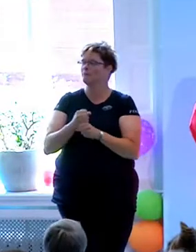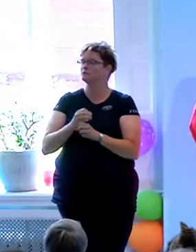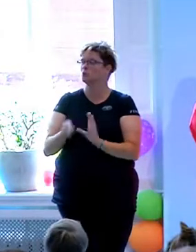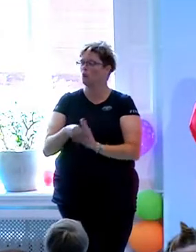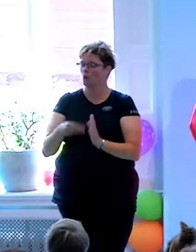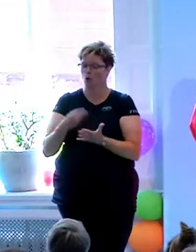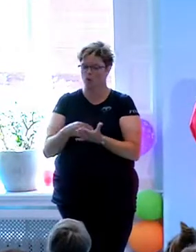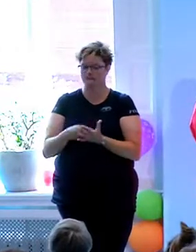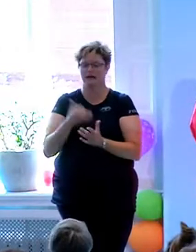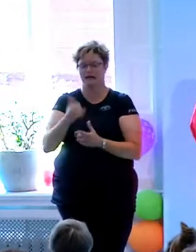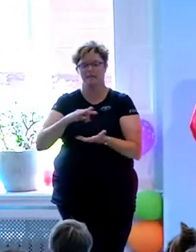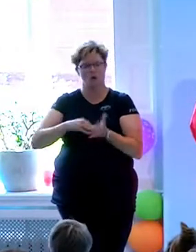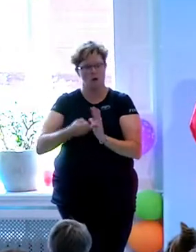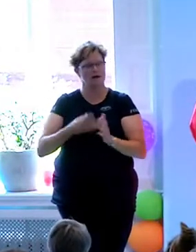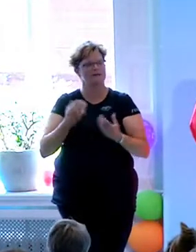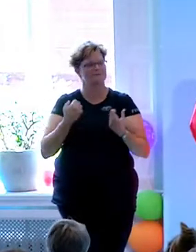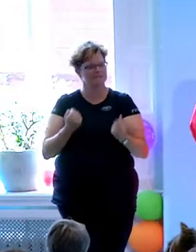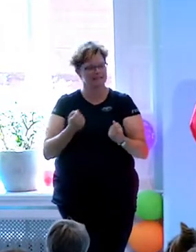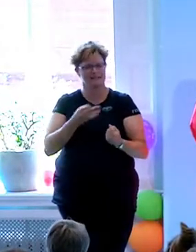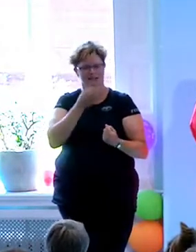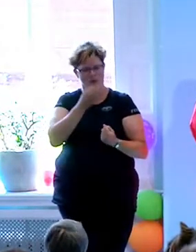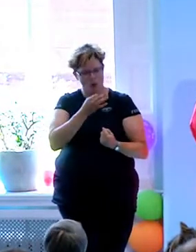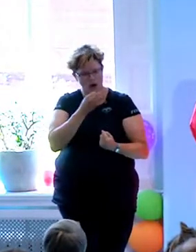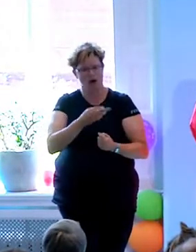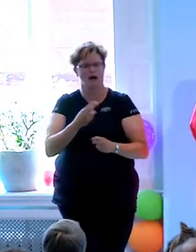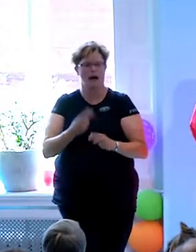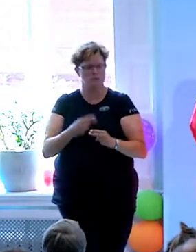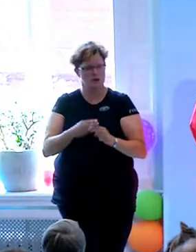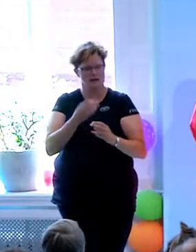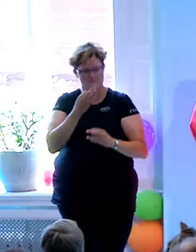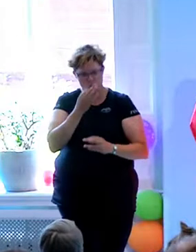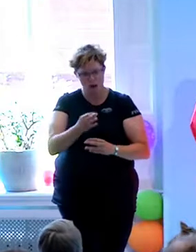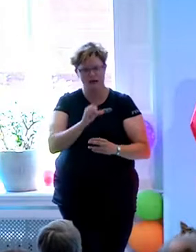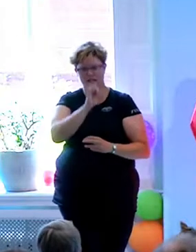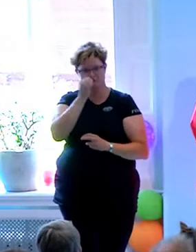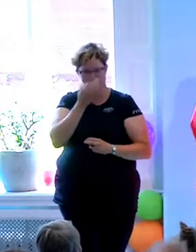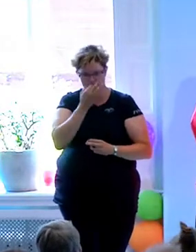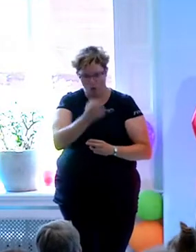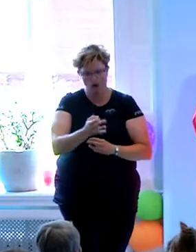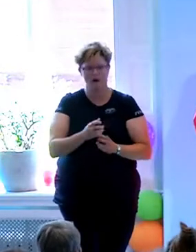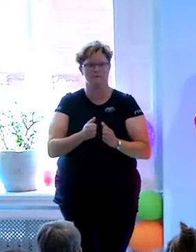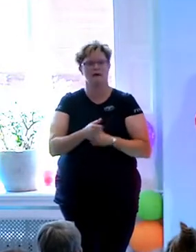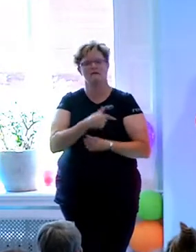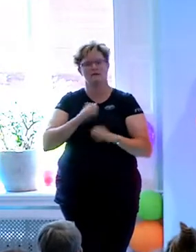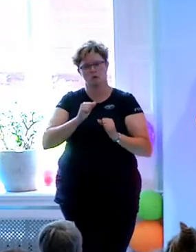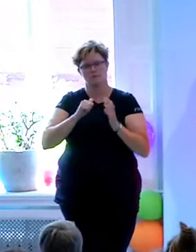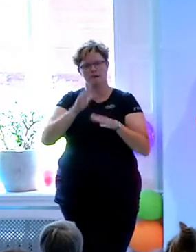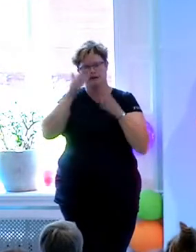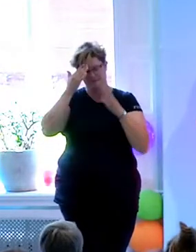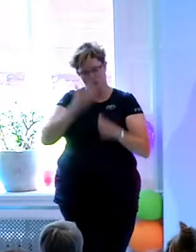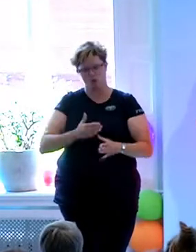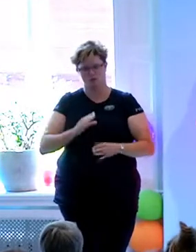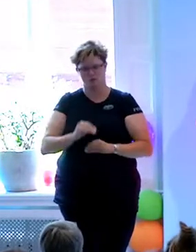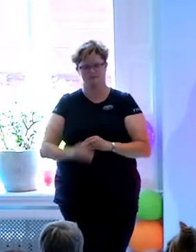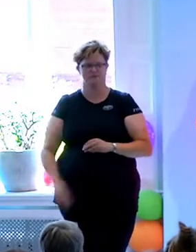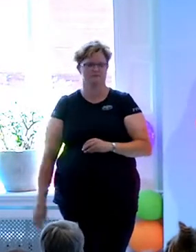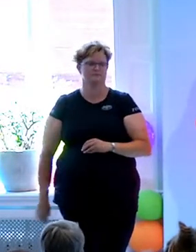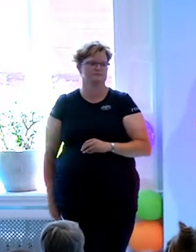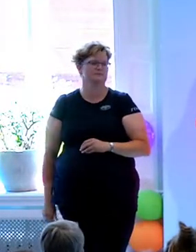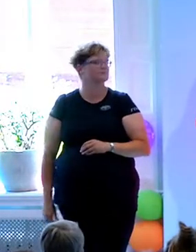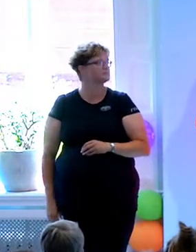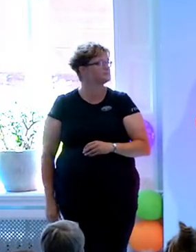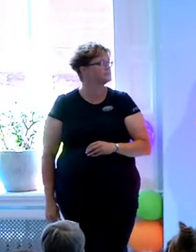är en väldigt, väldigt aktuell fråga, men väldigt svår fråga. Så att, som vi borde egentligen ha mer fokus på, tycker jag. Mycket